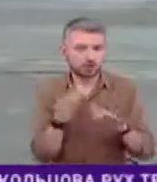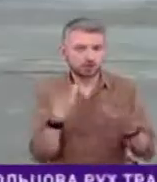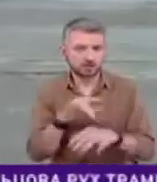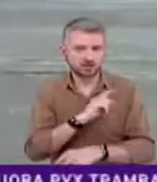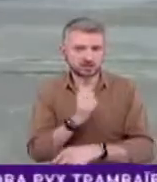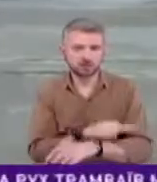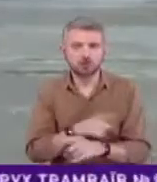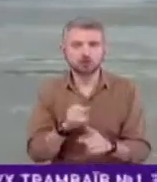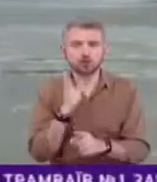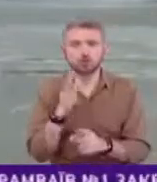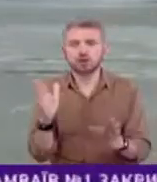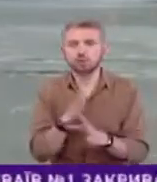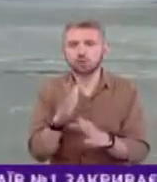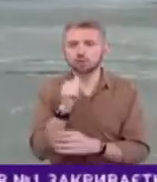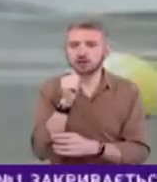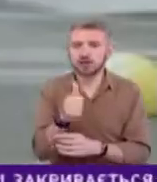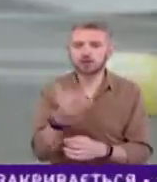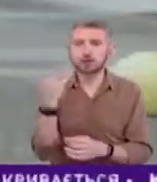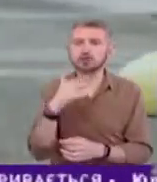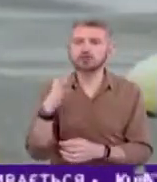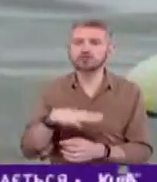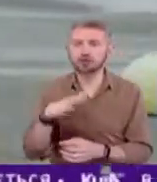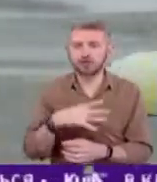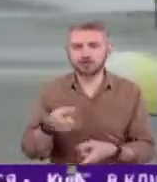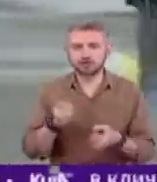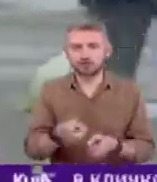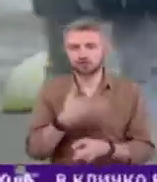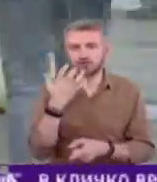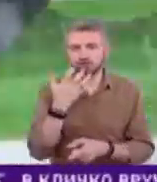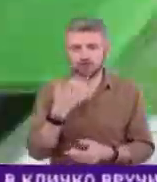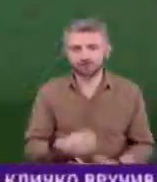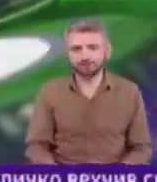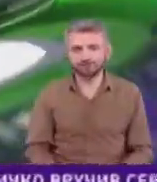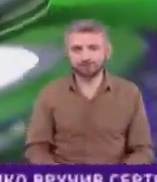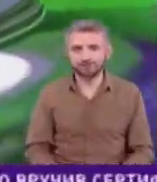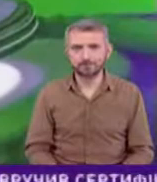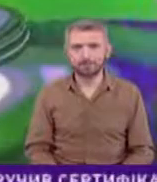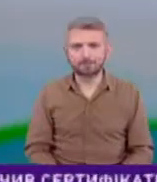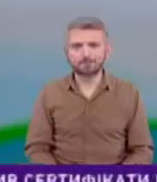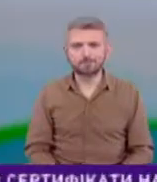снігом. Що буде з погодою на завтра і коли чекати справжнього тепла?